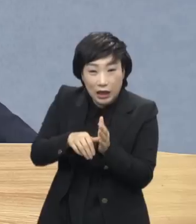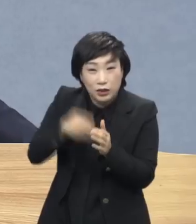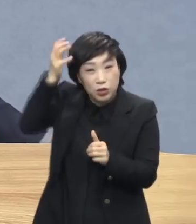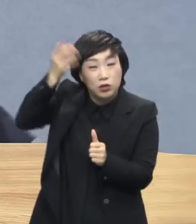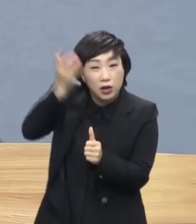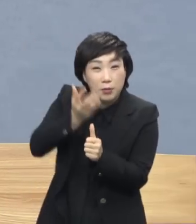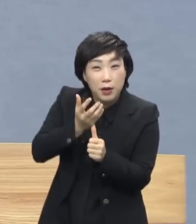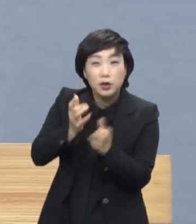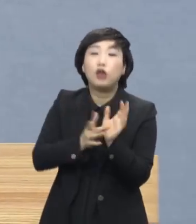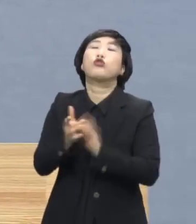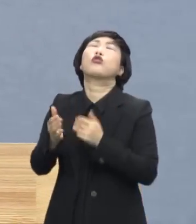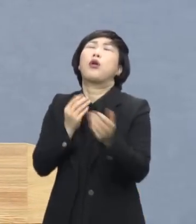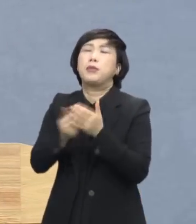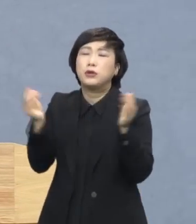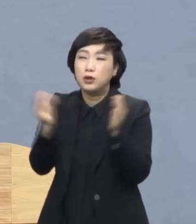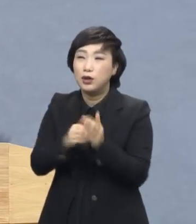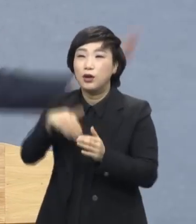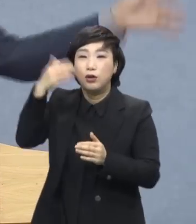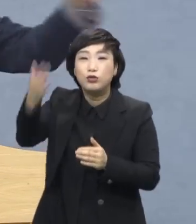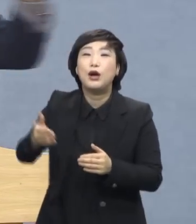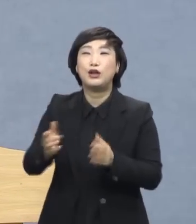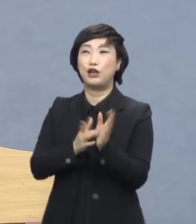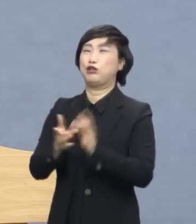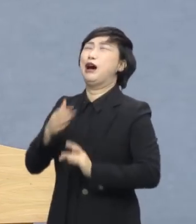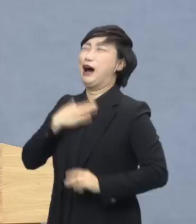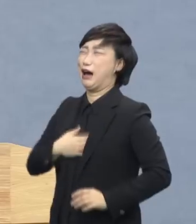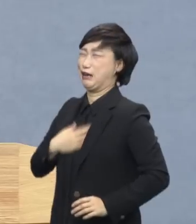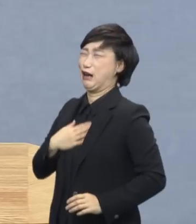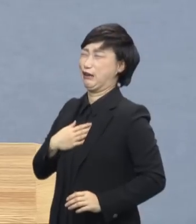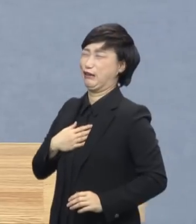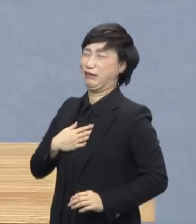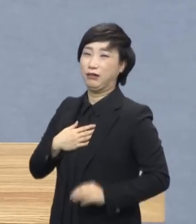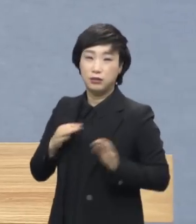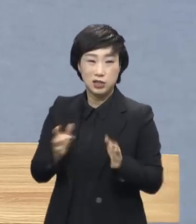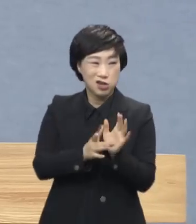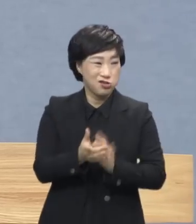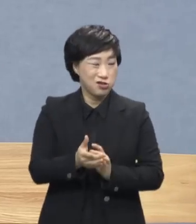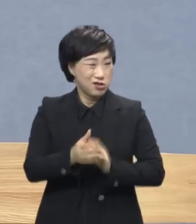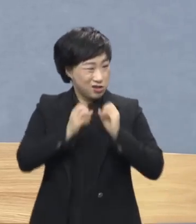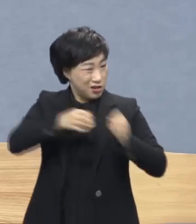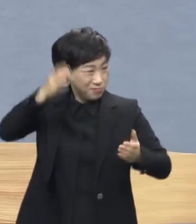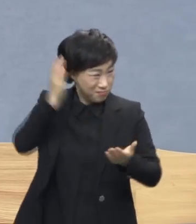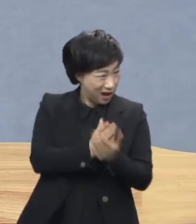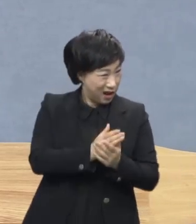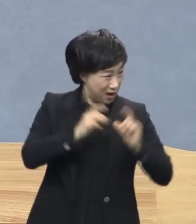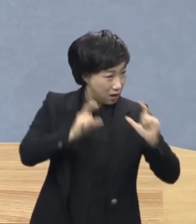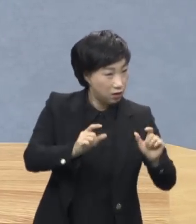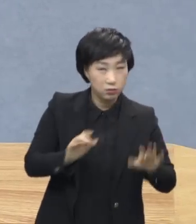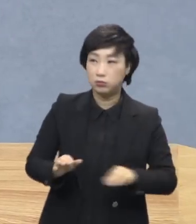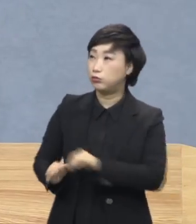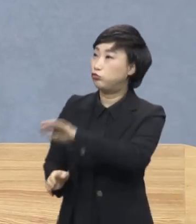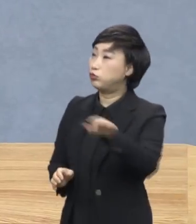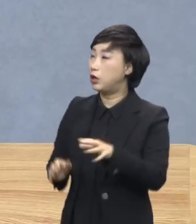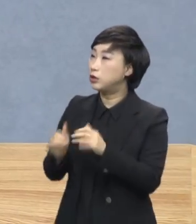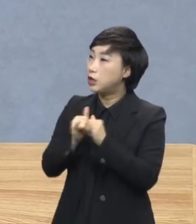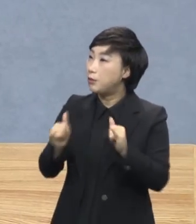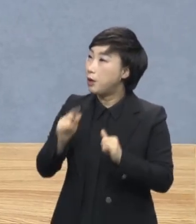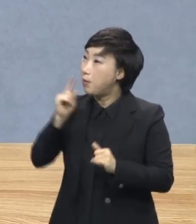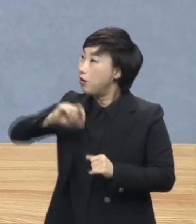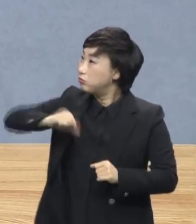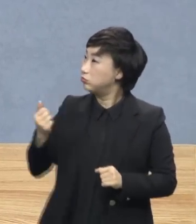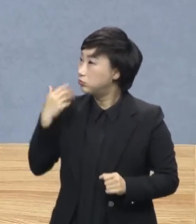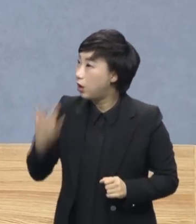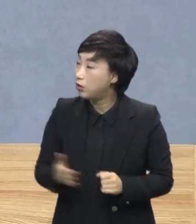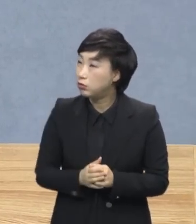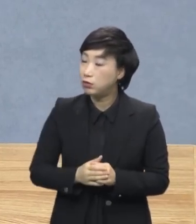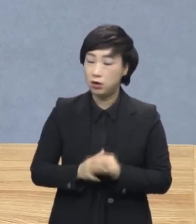죽어도 안다고 하지. 너 예수의 도를 전하지 말라 그러니까 우리가 사람의 말을 들어야